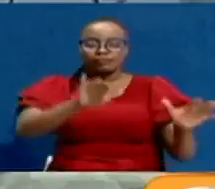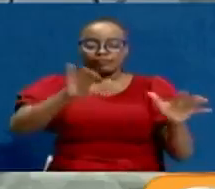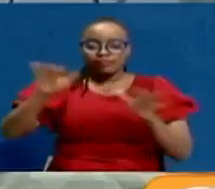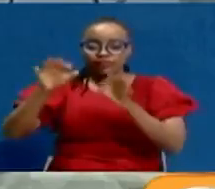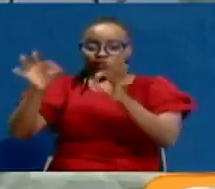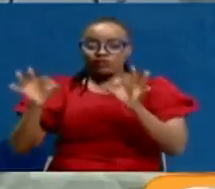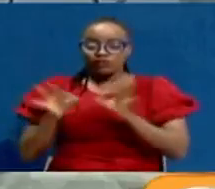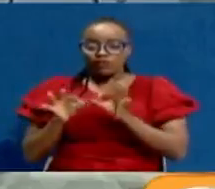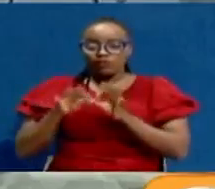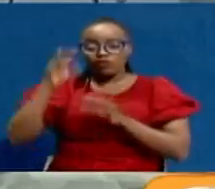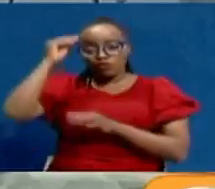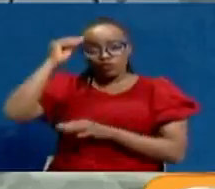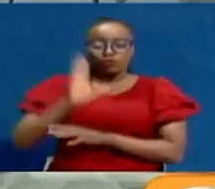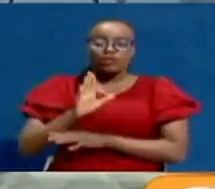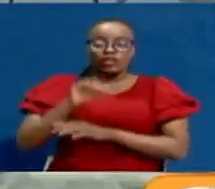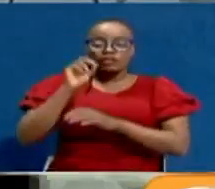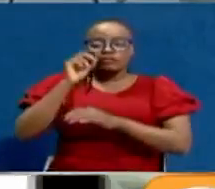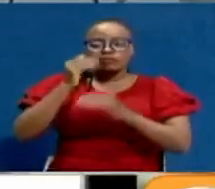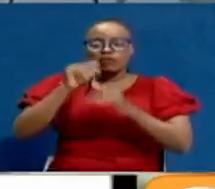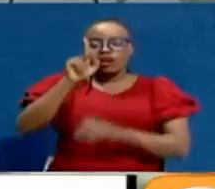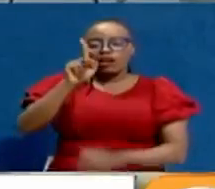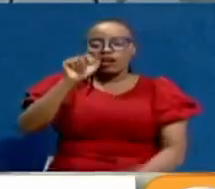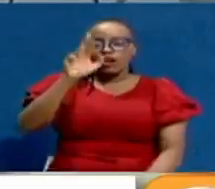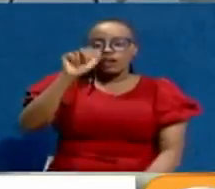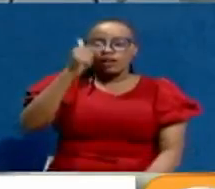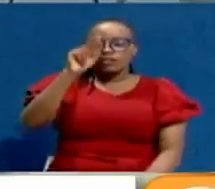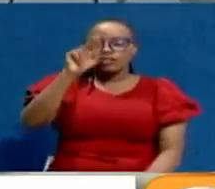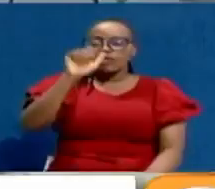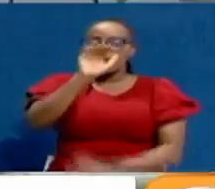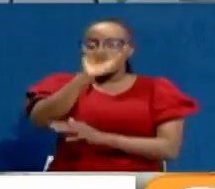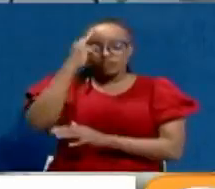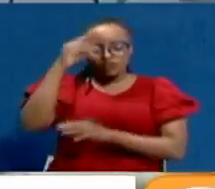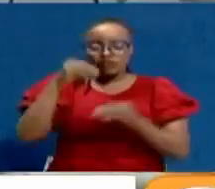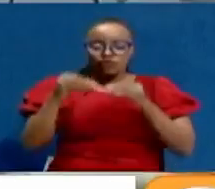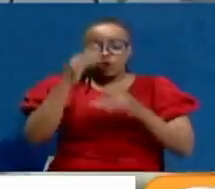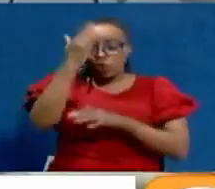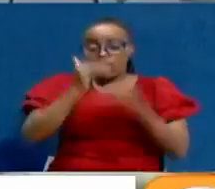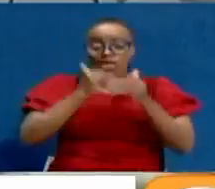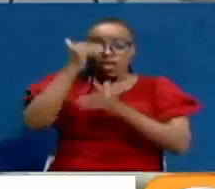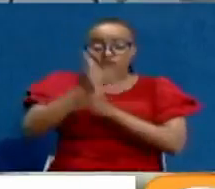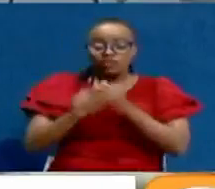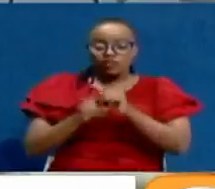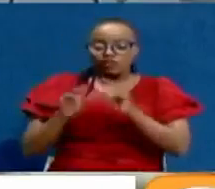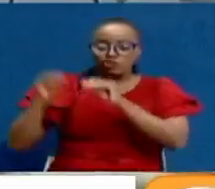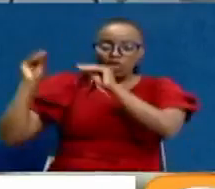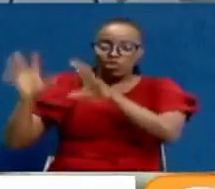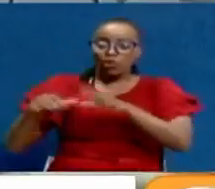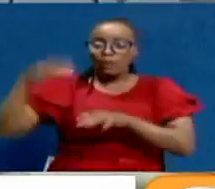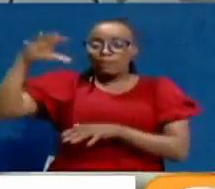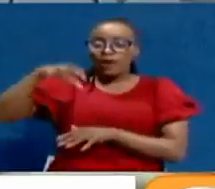Na familia ya mwanafunzi mmoja wa chuo kikuu cha Karatina inalilia haki baada ya mwana wao kurushwa nje ya gari